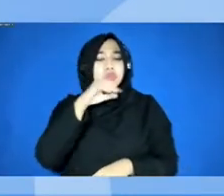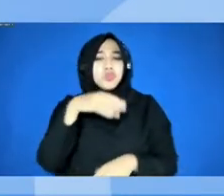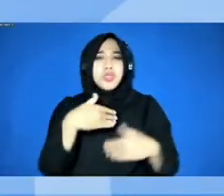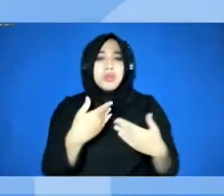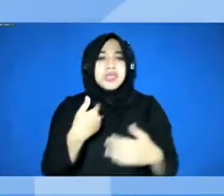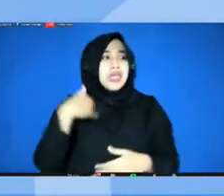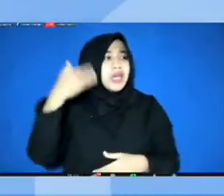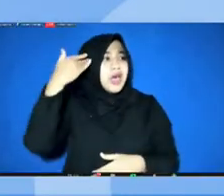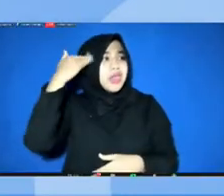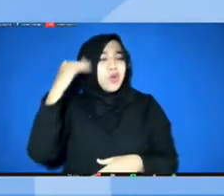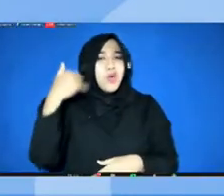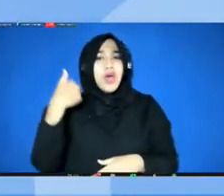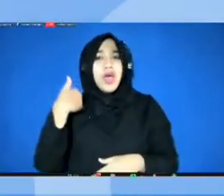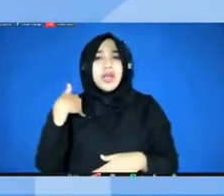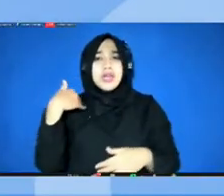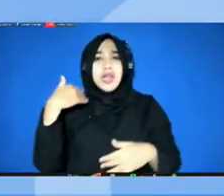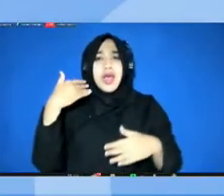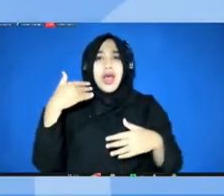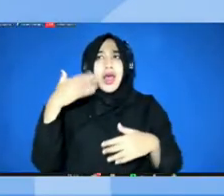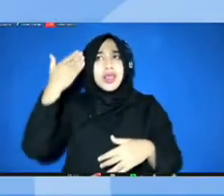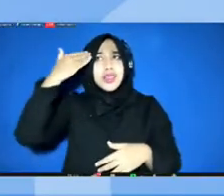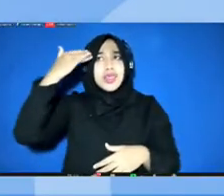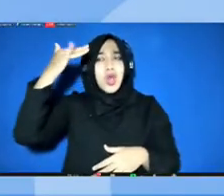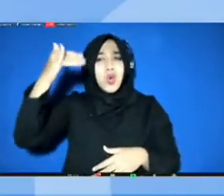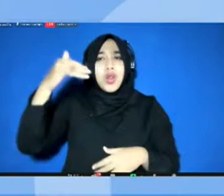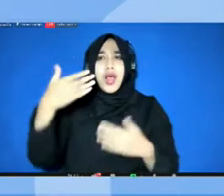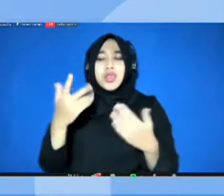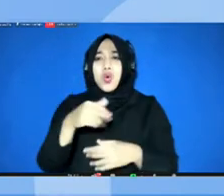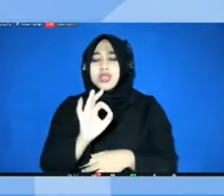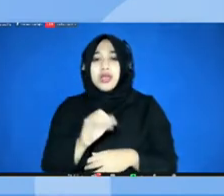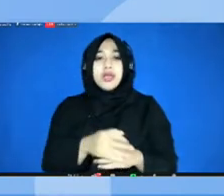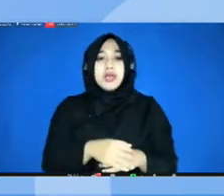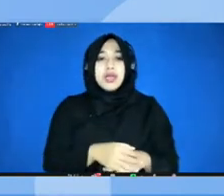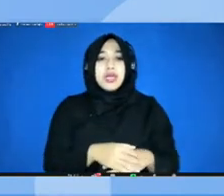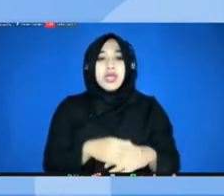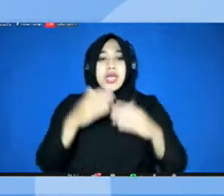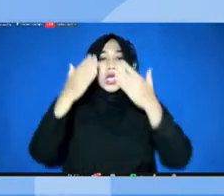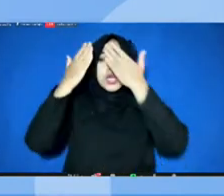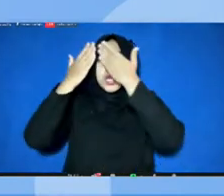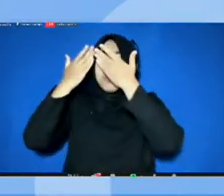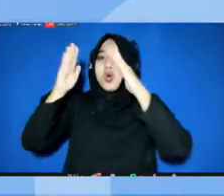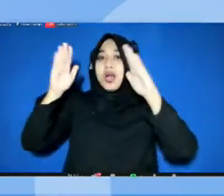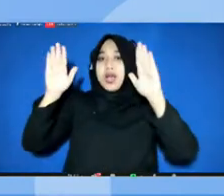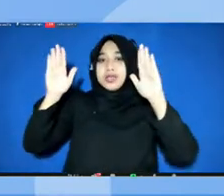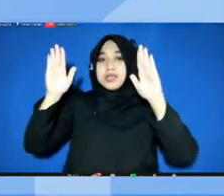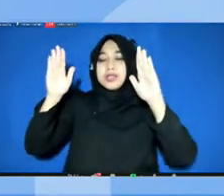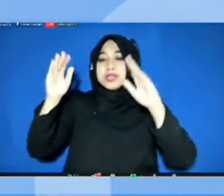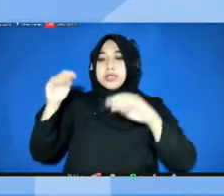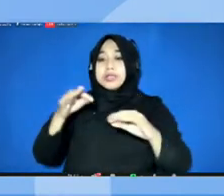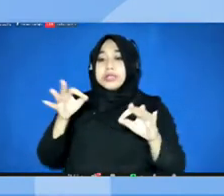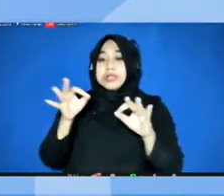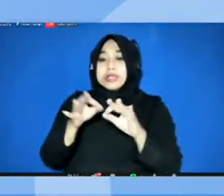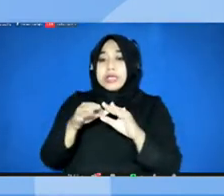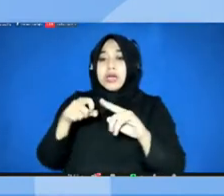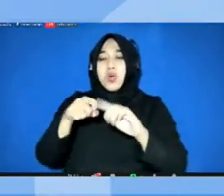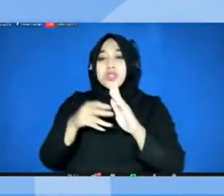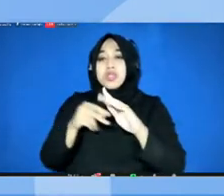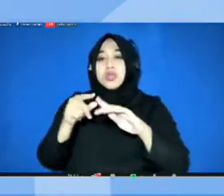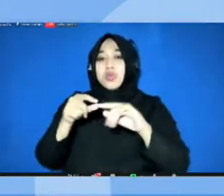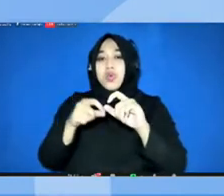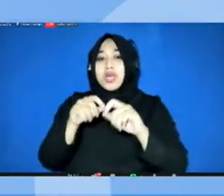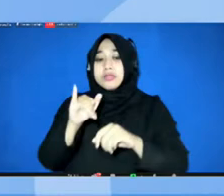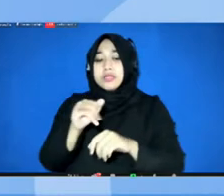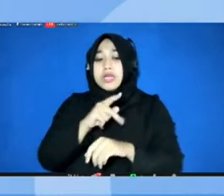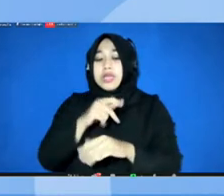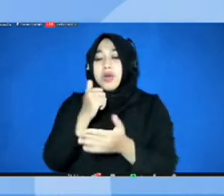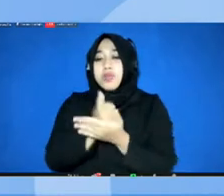tahu ada teorinya nggak, proximity. Jadi di dalam era demokrasi, semakin dekat kita pada konstituen, semakin kita